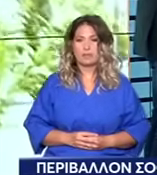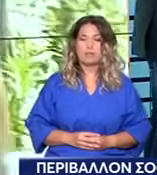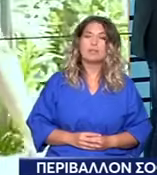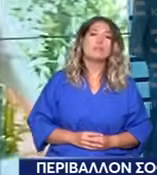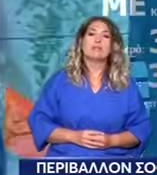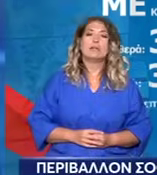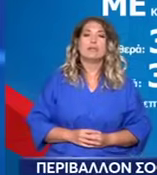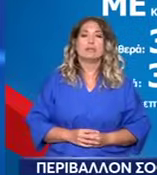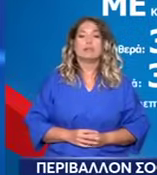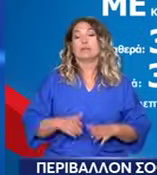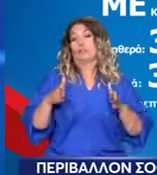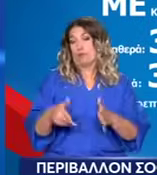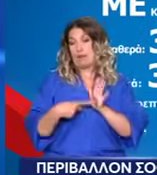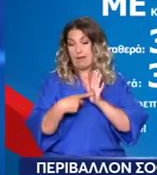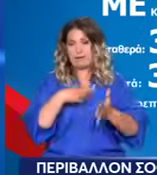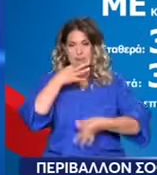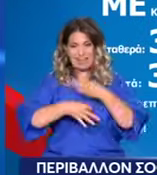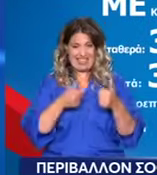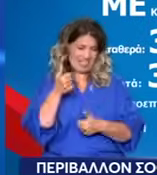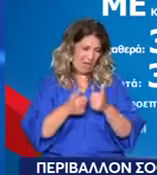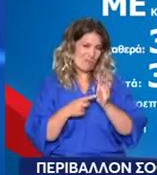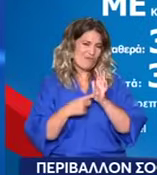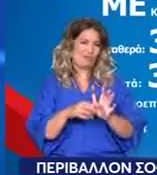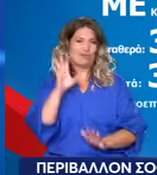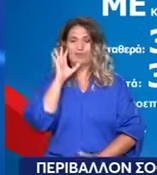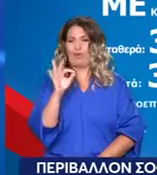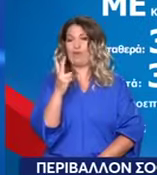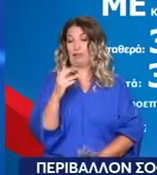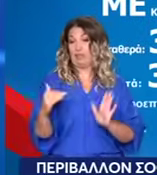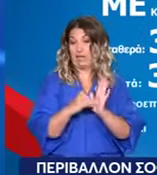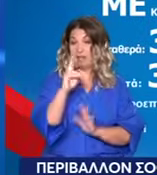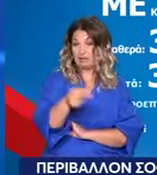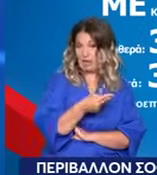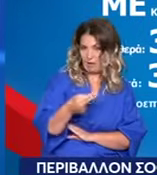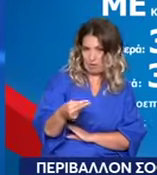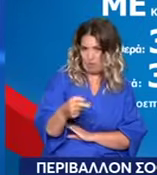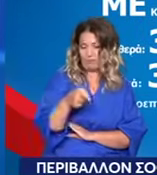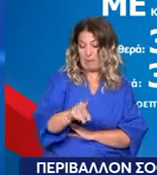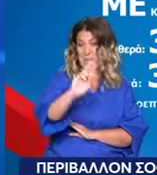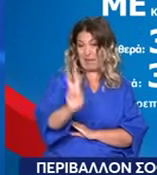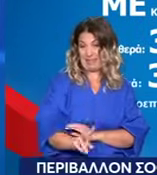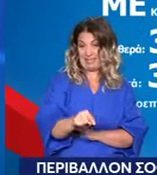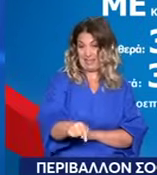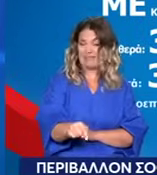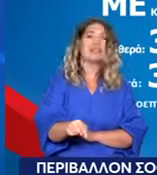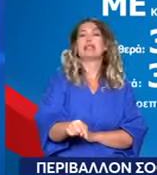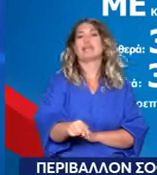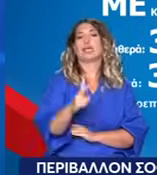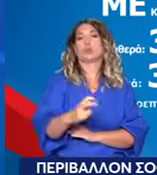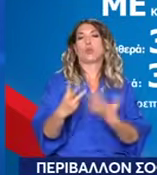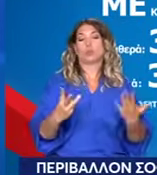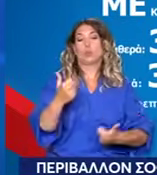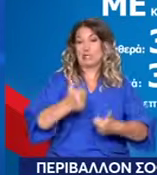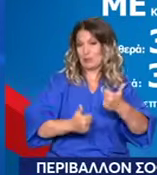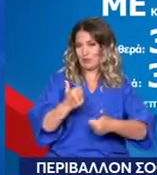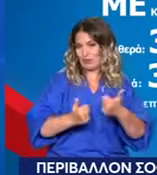μια μεριά, το μεγάλο δώρο της Παρασκευής, τα 20.000 ευρώ. Παρότι η εβδομάδα έχει μία μέρα λιγότερη για τις εκπομπές μας,